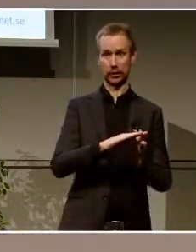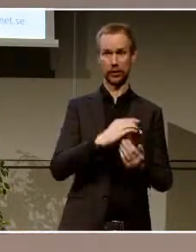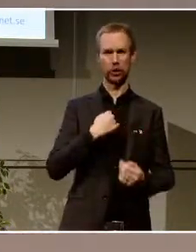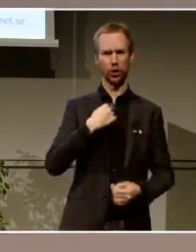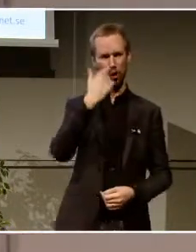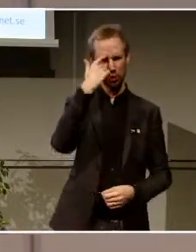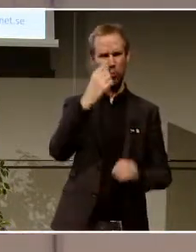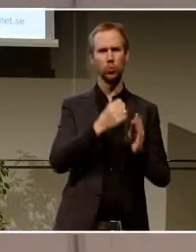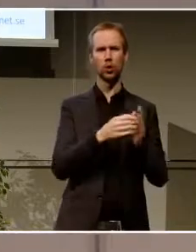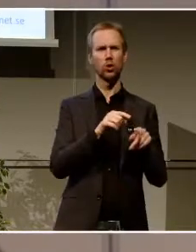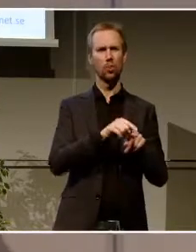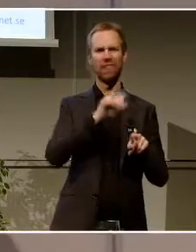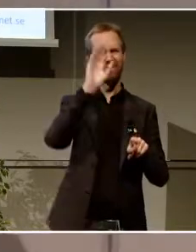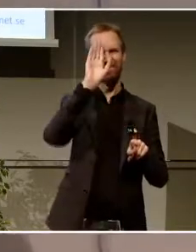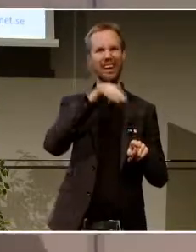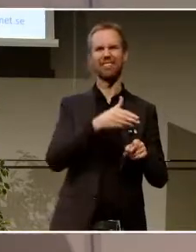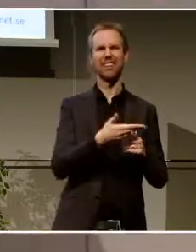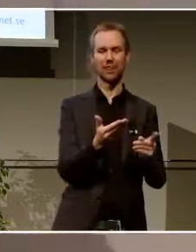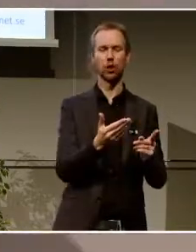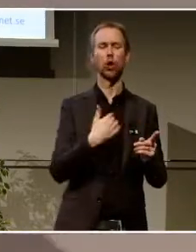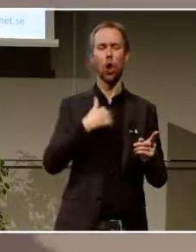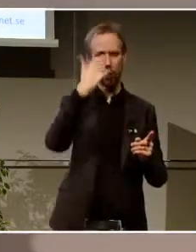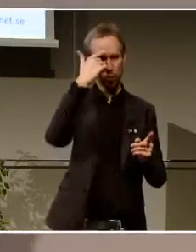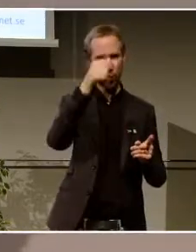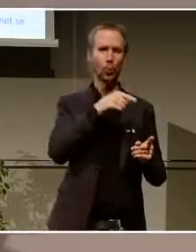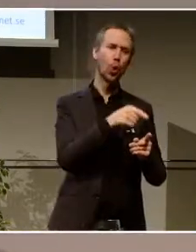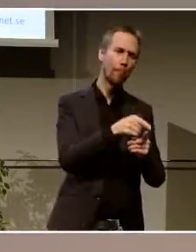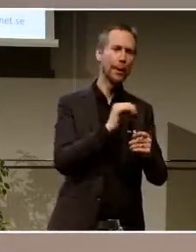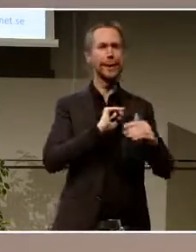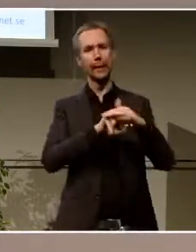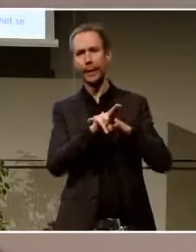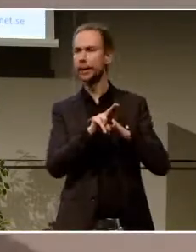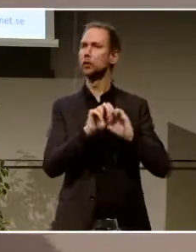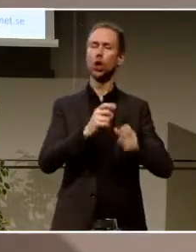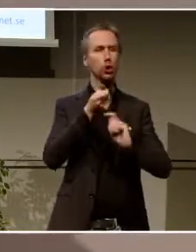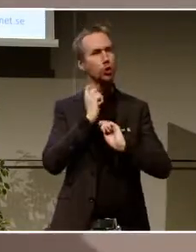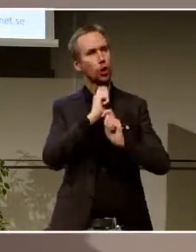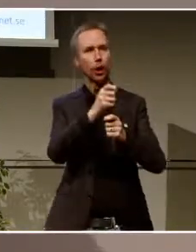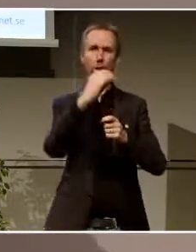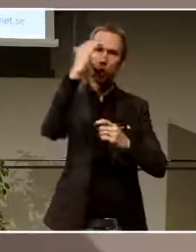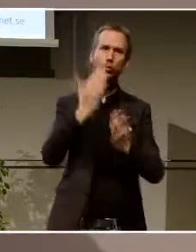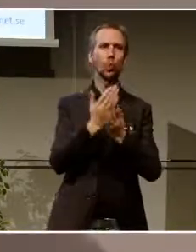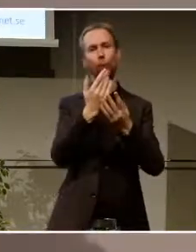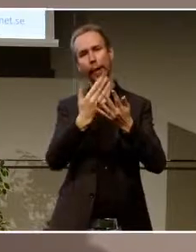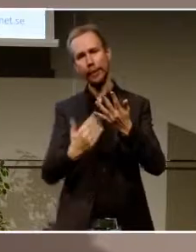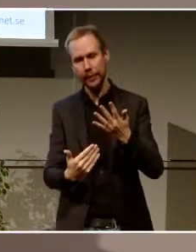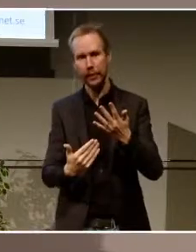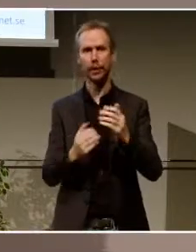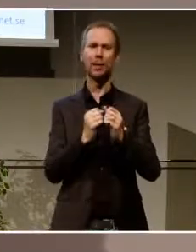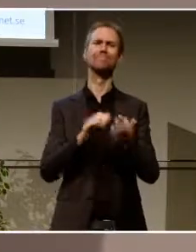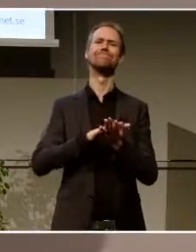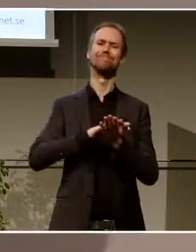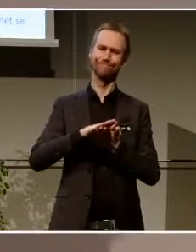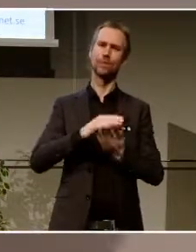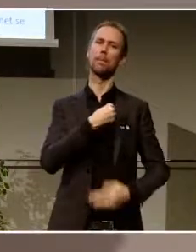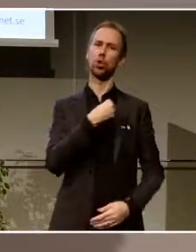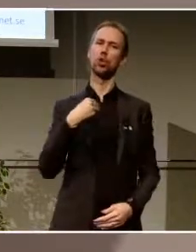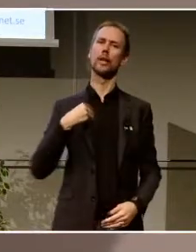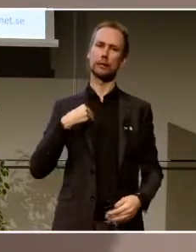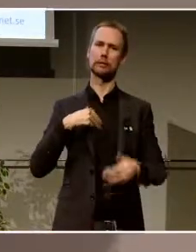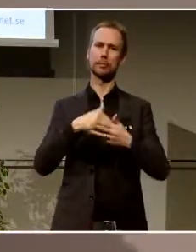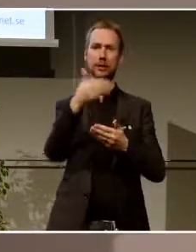inte riktigt vet. För jag tror visst att de är inne på att söka till högskolan och lite andra sådana där. Men de, just rena myndighetssidor är de